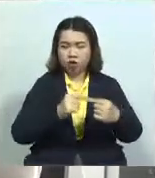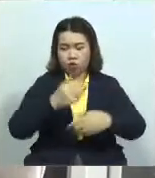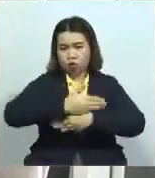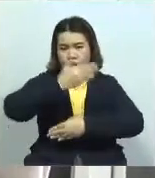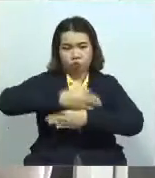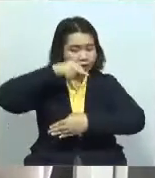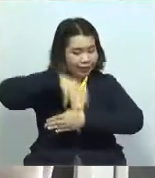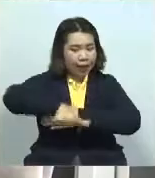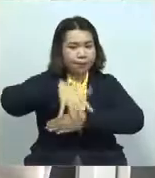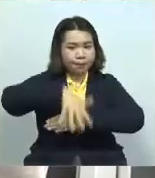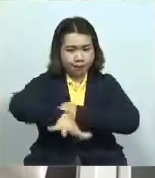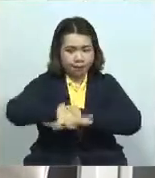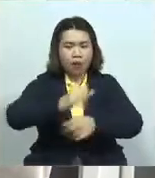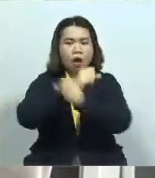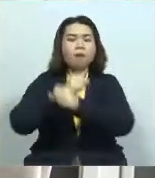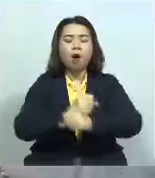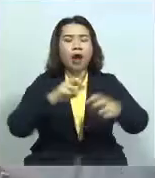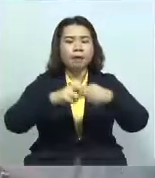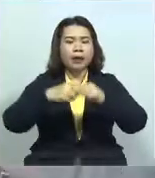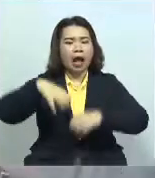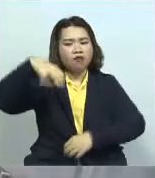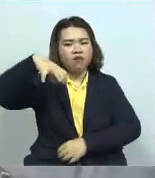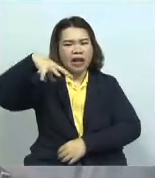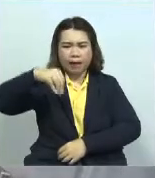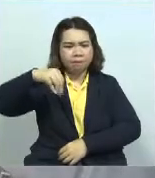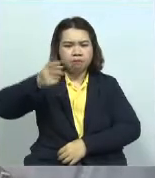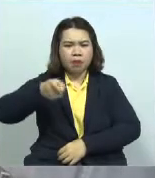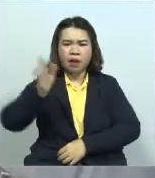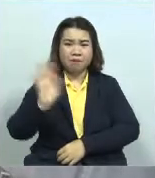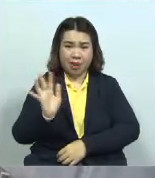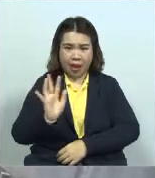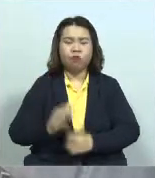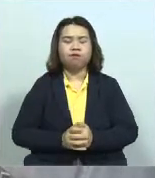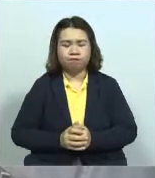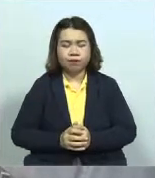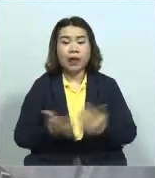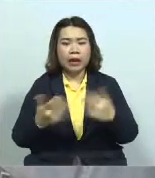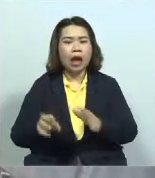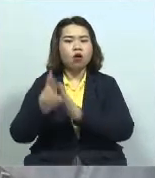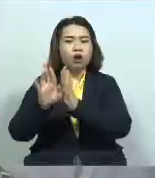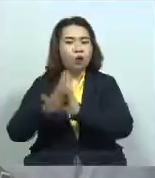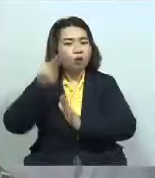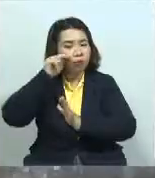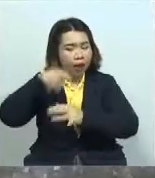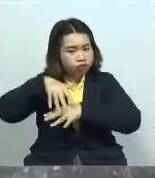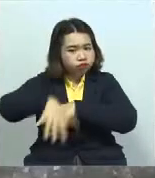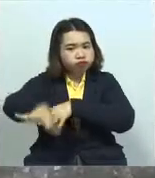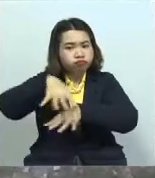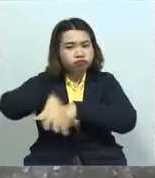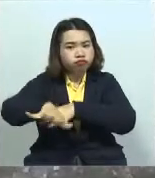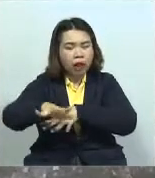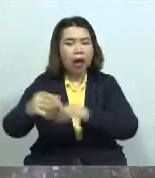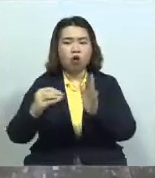น้ำป้องกันไม่ให้เกิดปัญหาไฟดับเกิดขึ้นอีกขณะเดียวกันด้านระบบระบายน้ำกรุงเทพมหาน